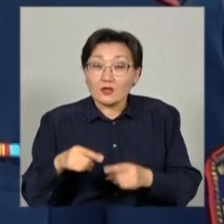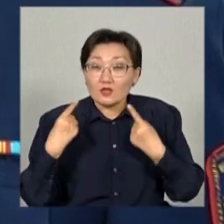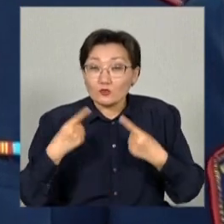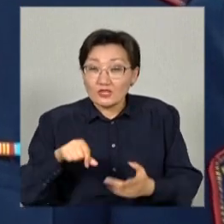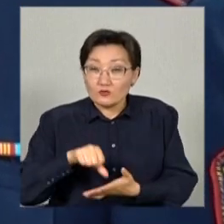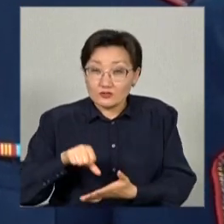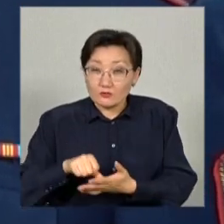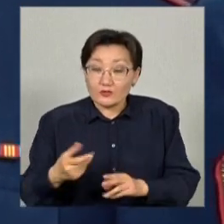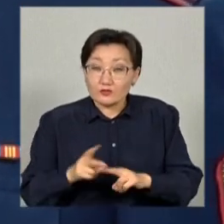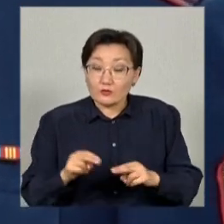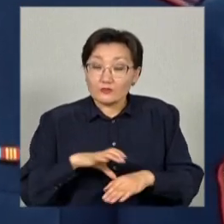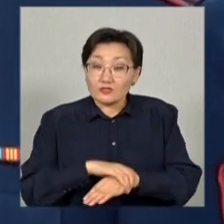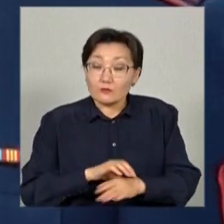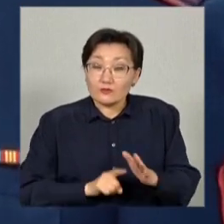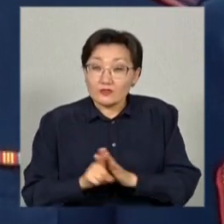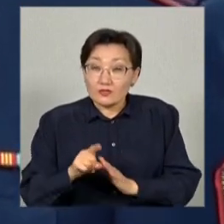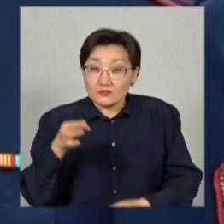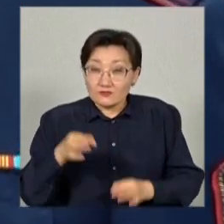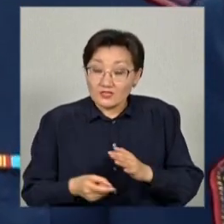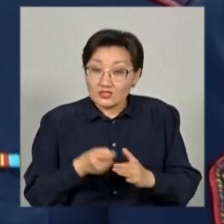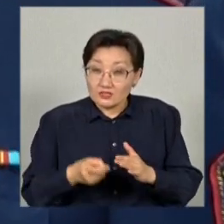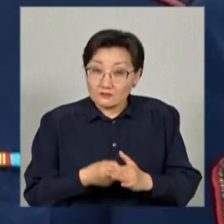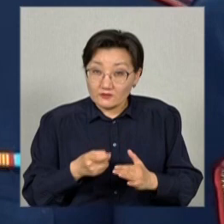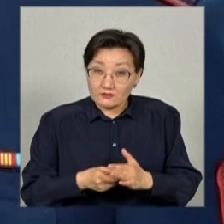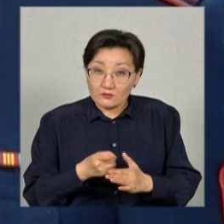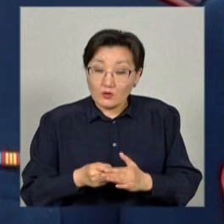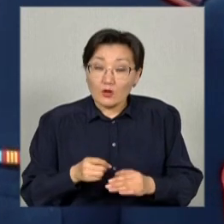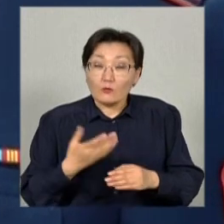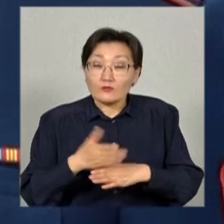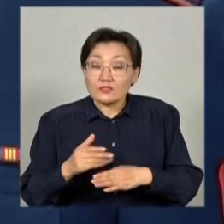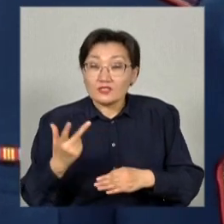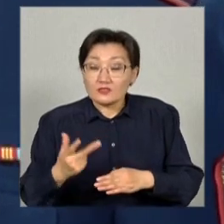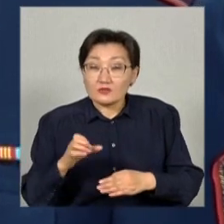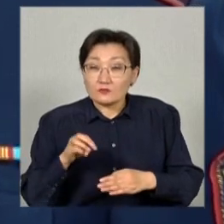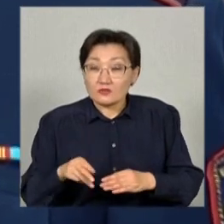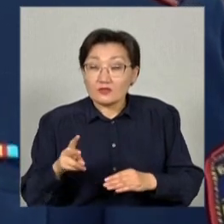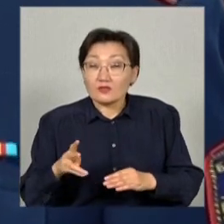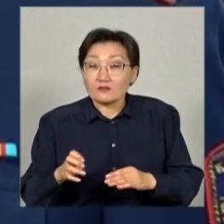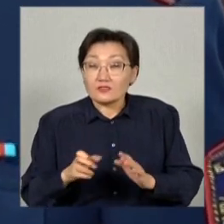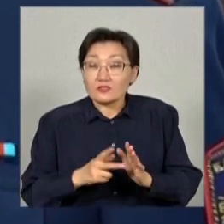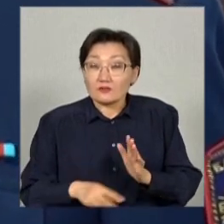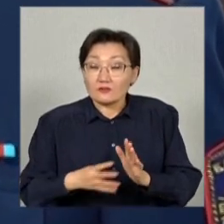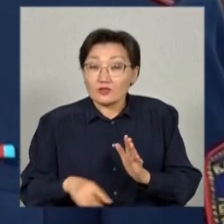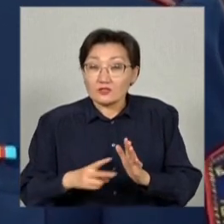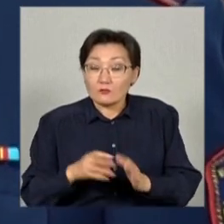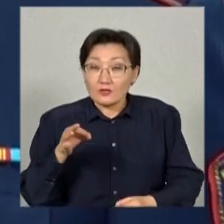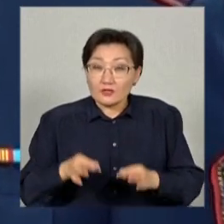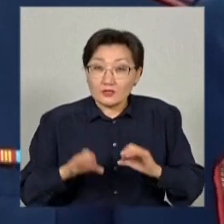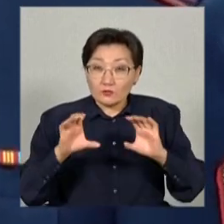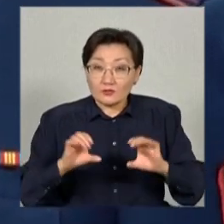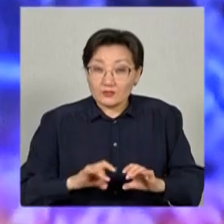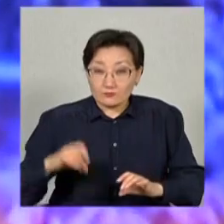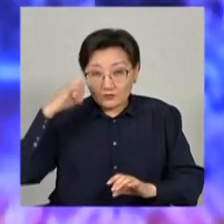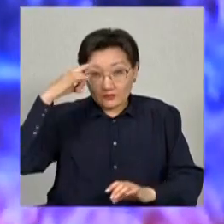участников. По данному факту начато досудебное расследование по части 3 статьи 297 Уголовного кодекса Республики